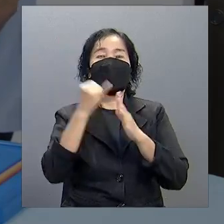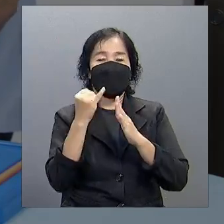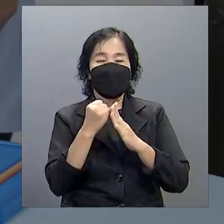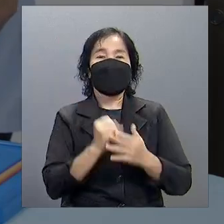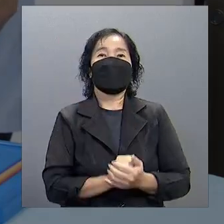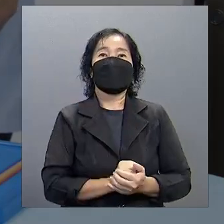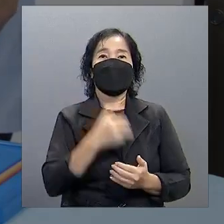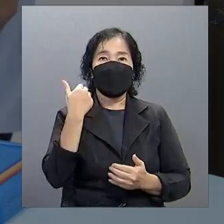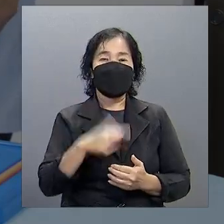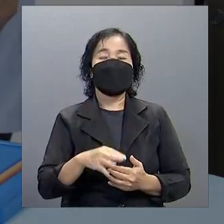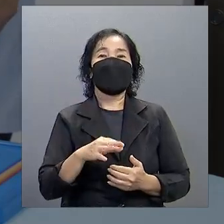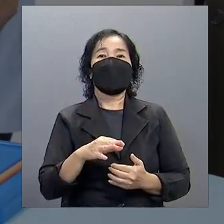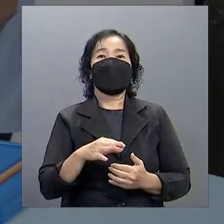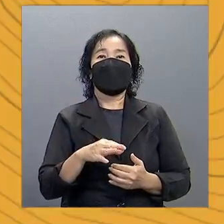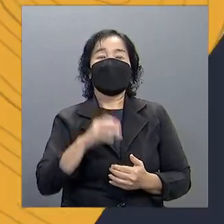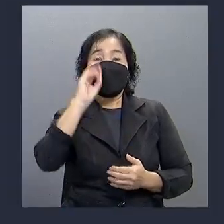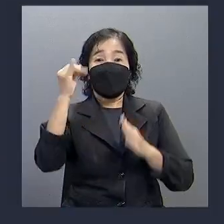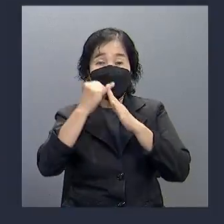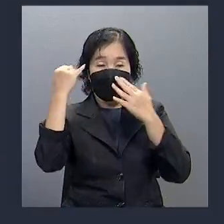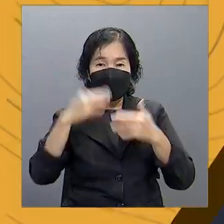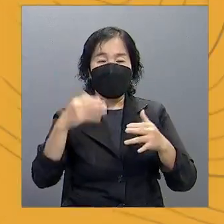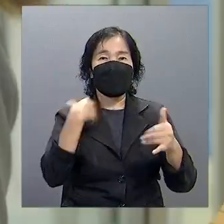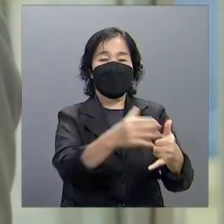งจะต้องระดมทีมที่มันใหญ่ขึ้น ครับ